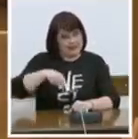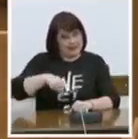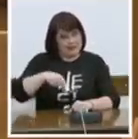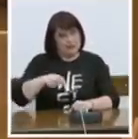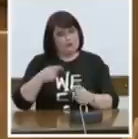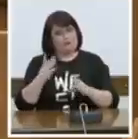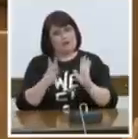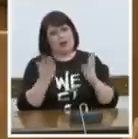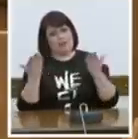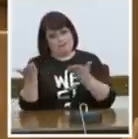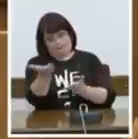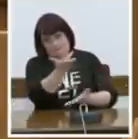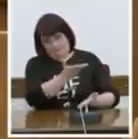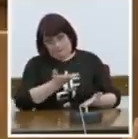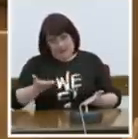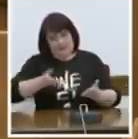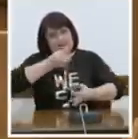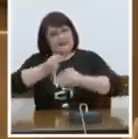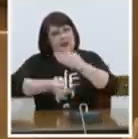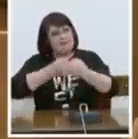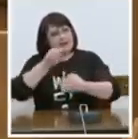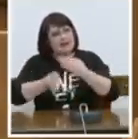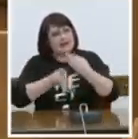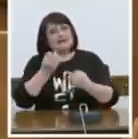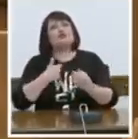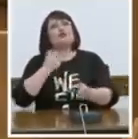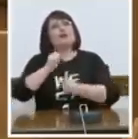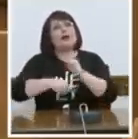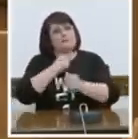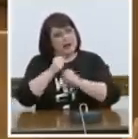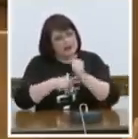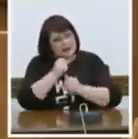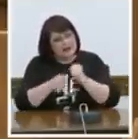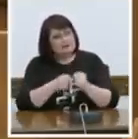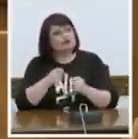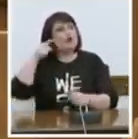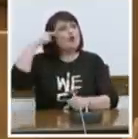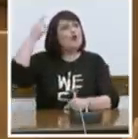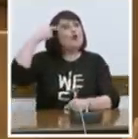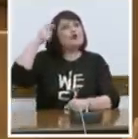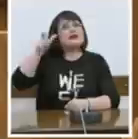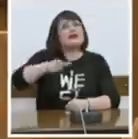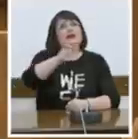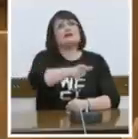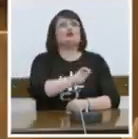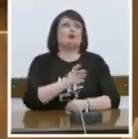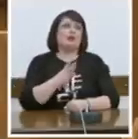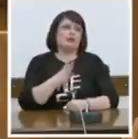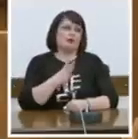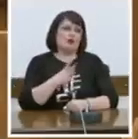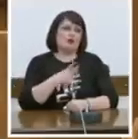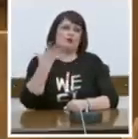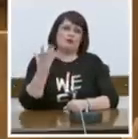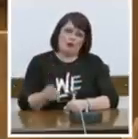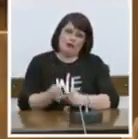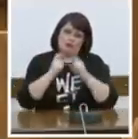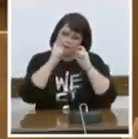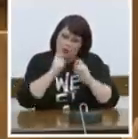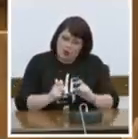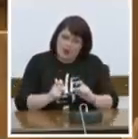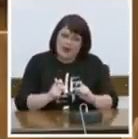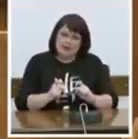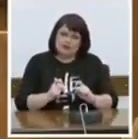σας για να μιλήσω και για να παλέψω για τα όνειρα των ανθρώπων που έχουμε την υποχρέωση να